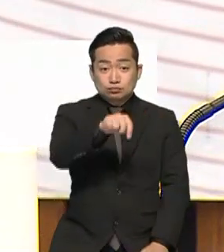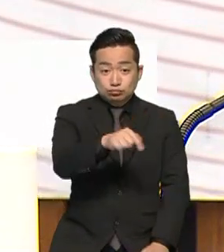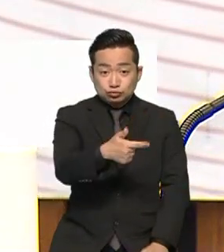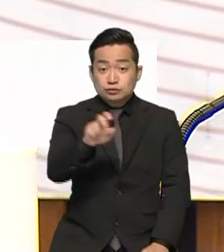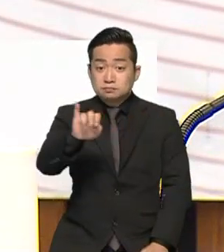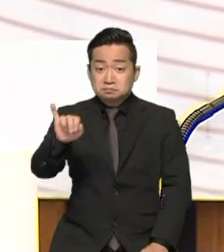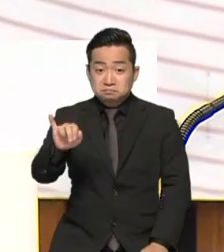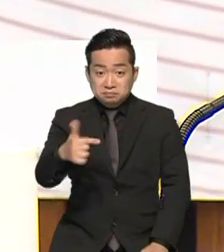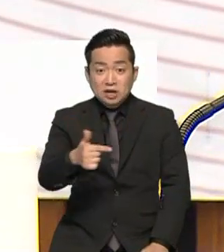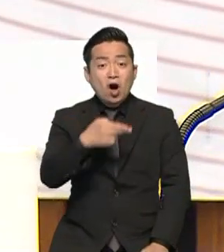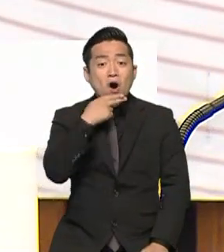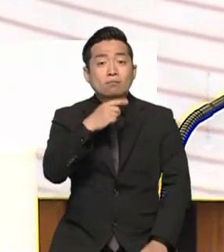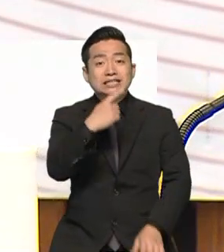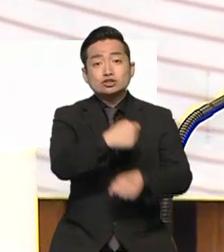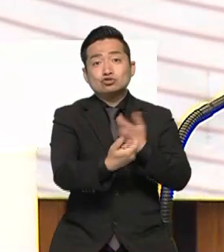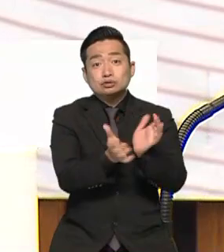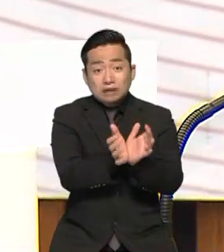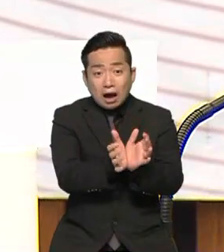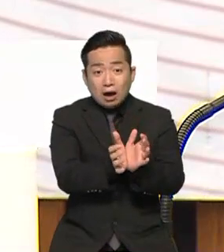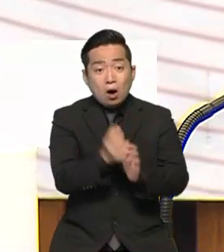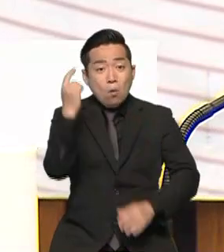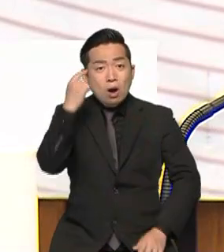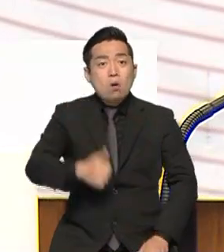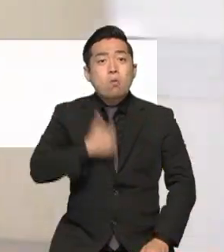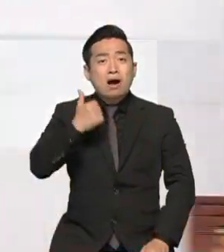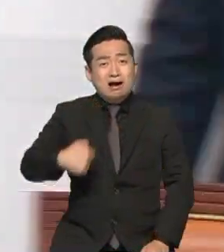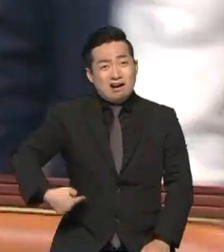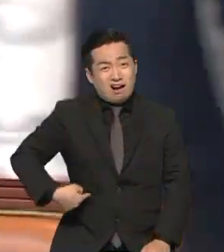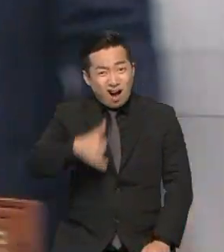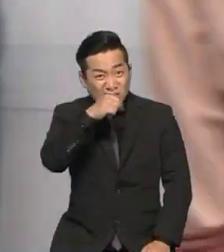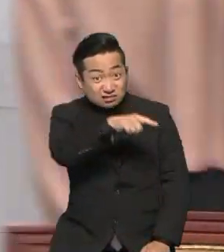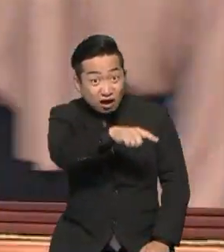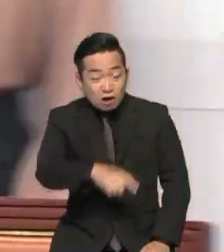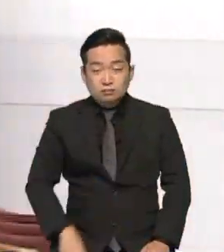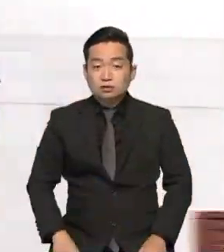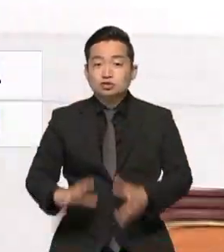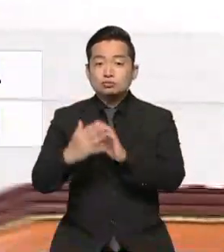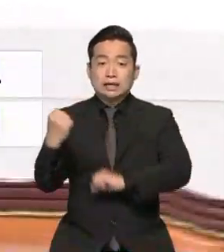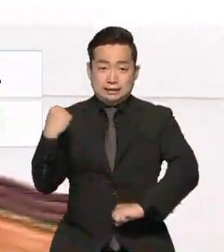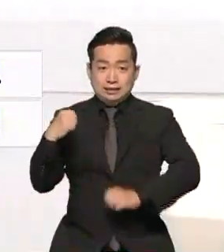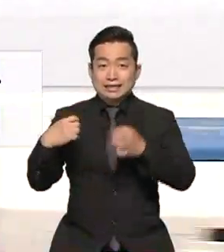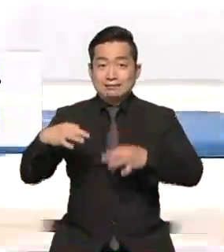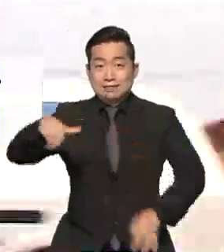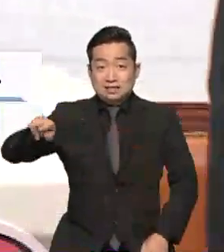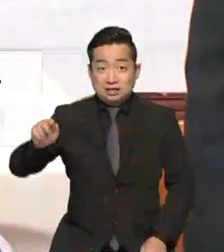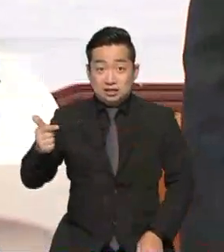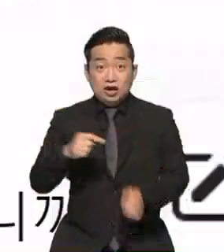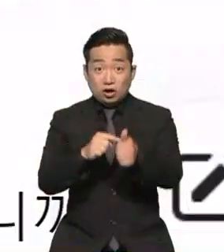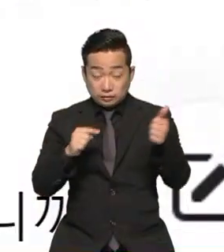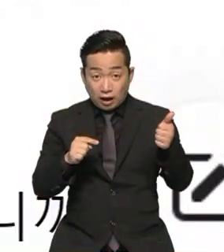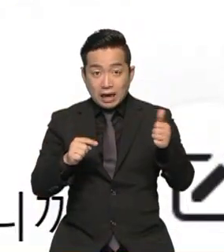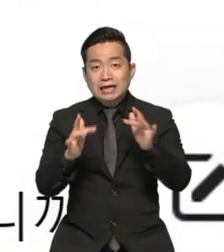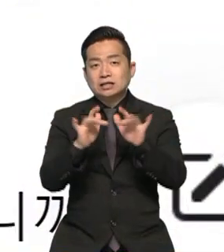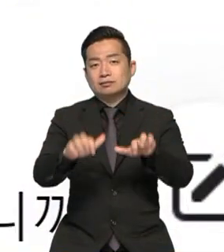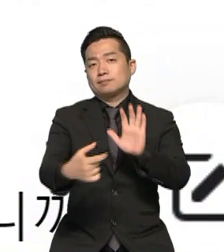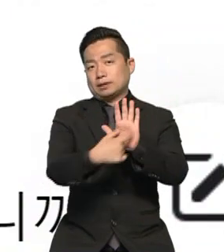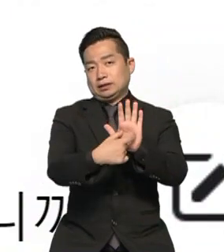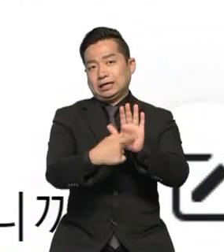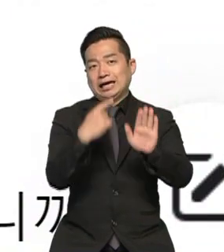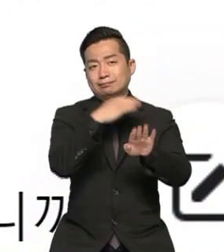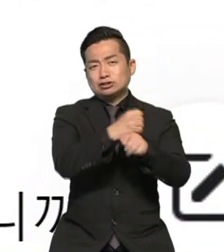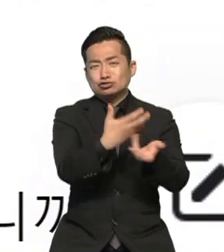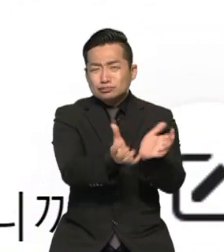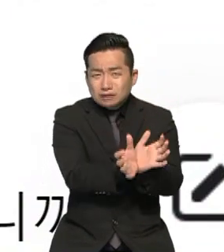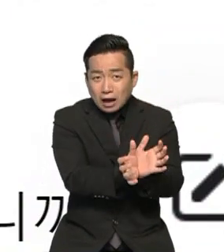발끈하는 겁니까? 찔리는 것이라도 있는 것입니까? 국민의힘 김기현 대표도 SNS에 글을 올려 민주당이